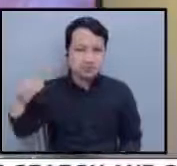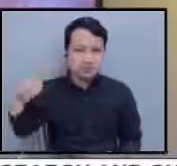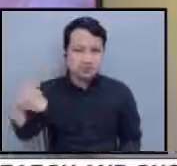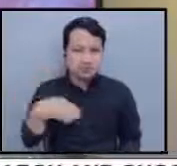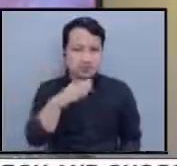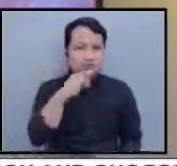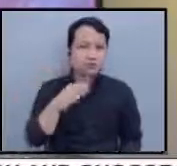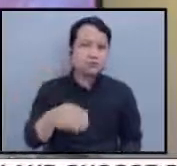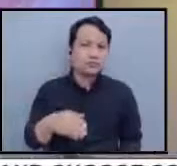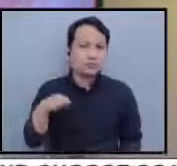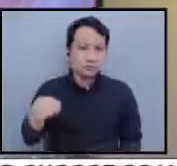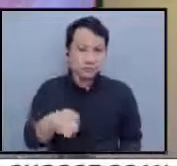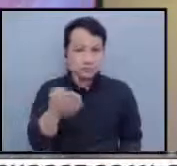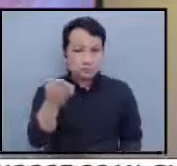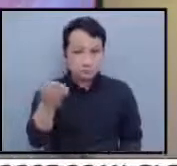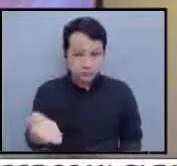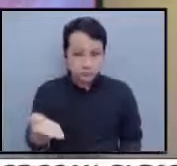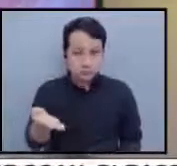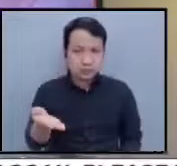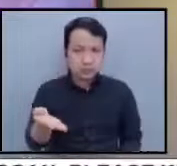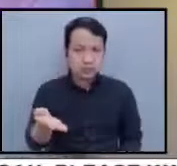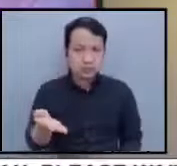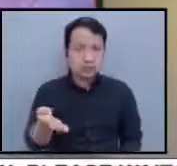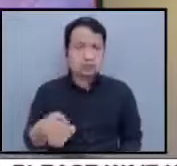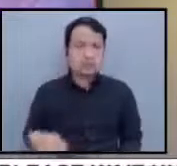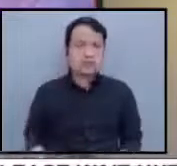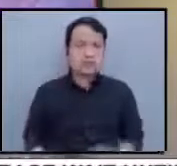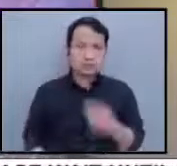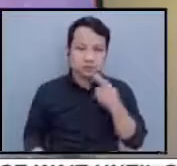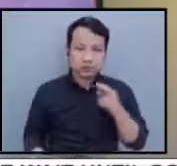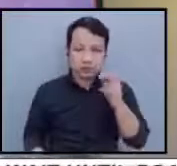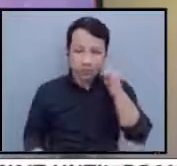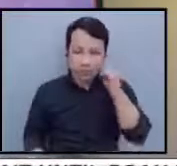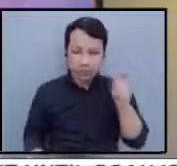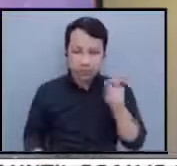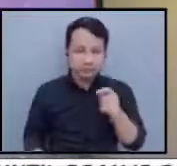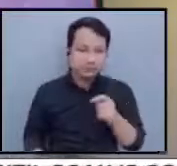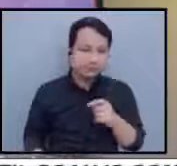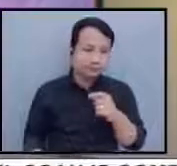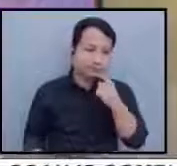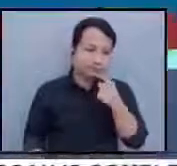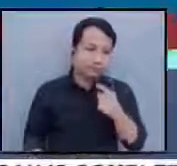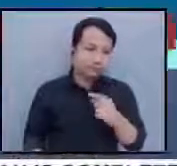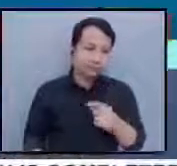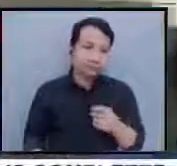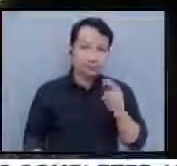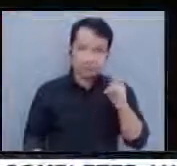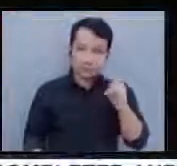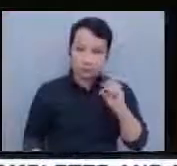na tumagilid pa matapos bumangga. Si Noel Talakay sa detalye. Noel.